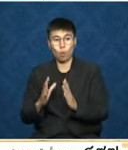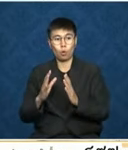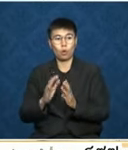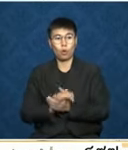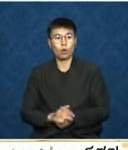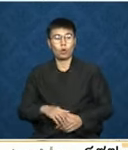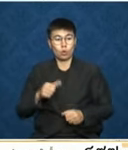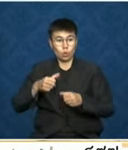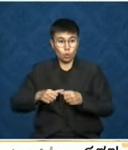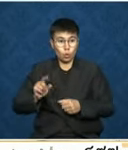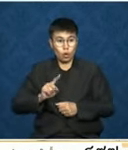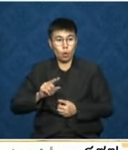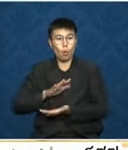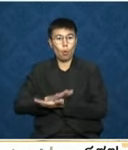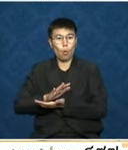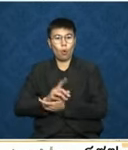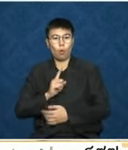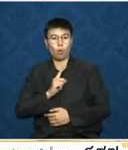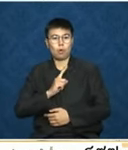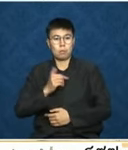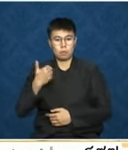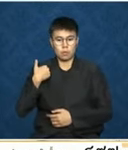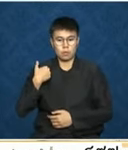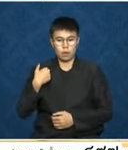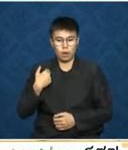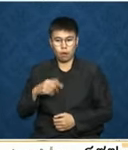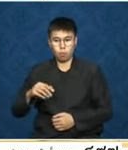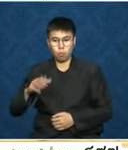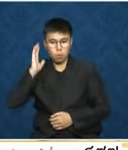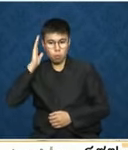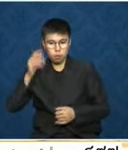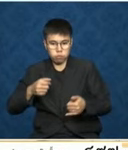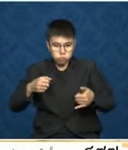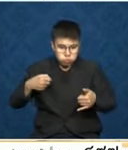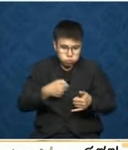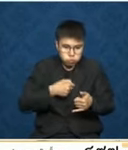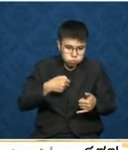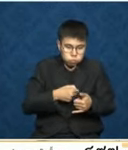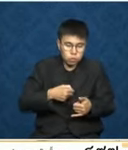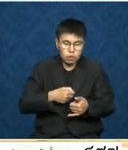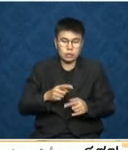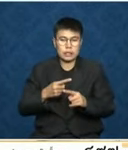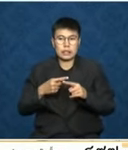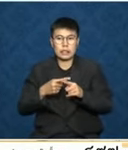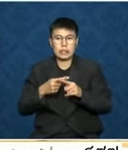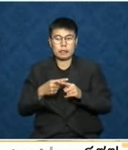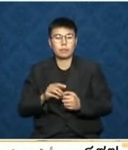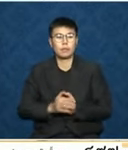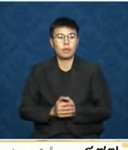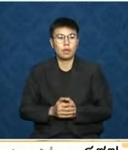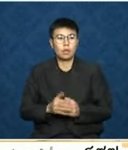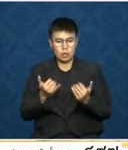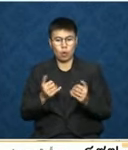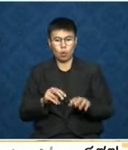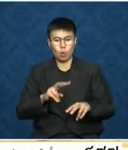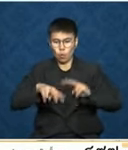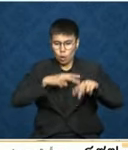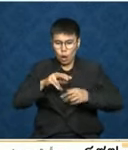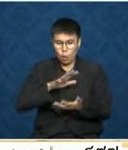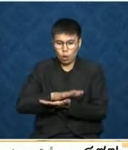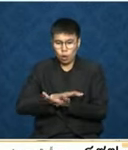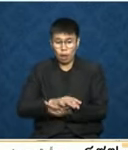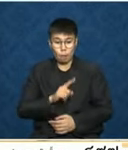เวรคนเดียววันหยุดอ่ะค่ะโดนทำร้ายร่างกายจนบาดเจ็บสาหัสดิฉันจะอยากจะหารือท่านประธานค่ะว่าเรื่องการอยู่เวรการเฝ้าโรงเรียนเนี่ยมันเป็นหน้า